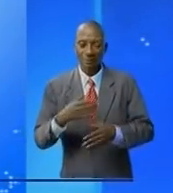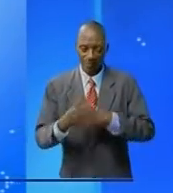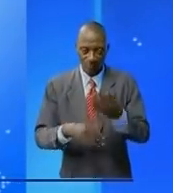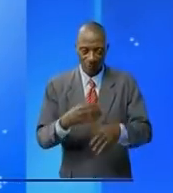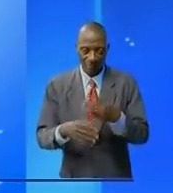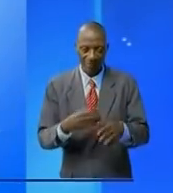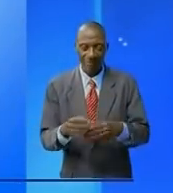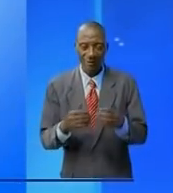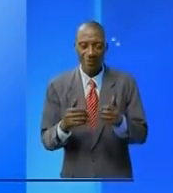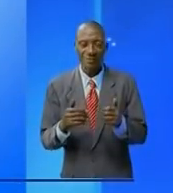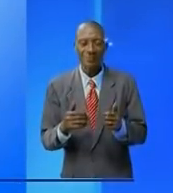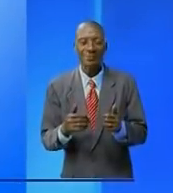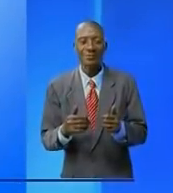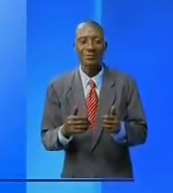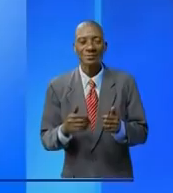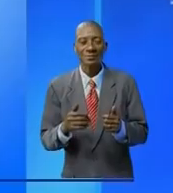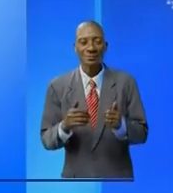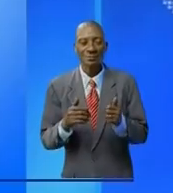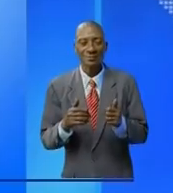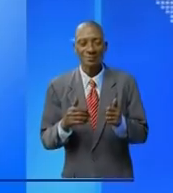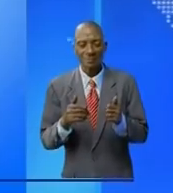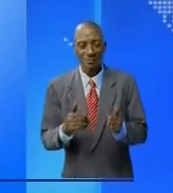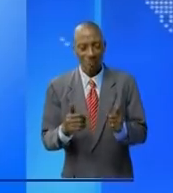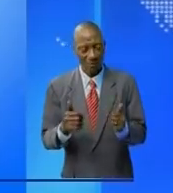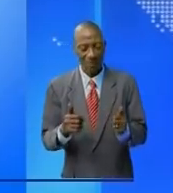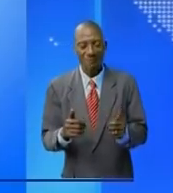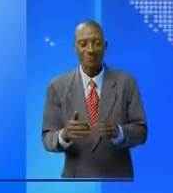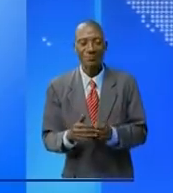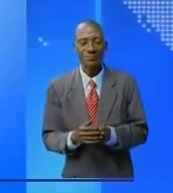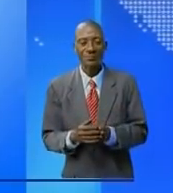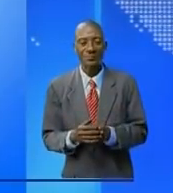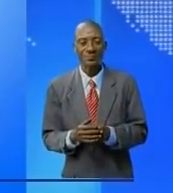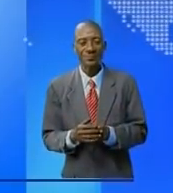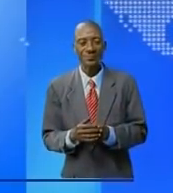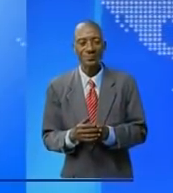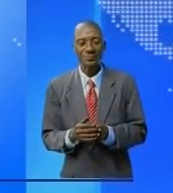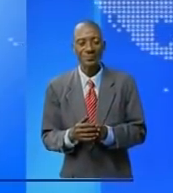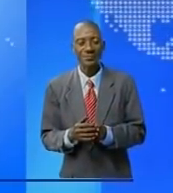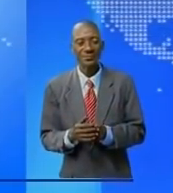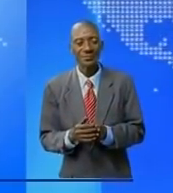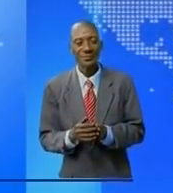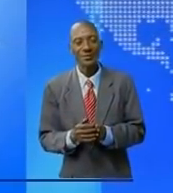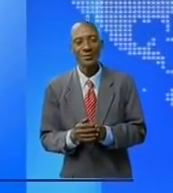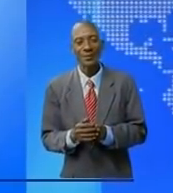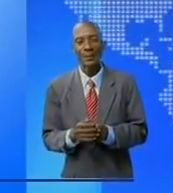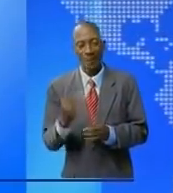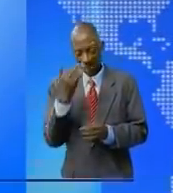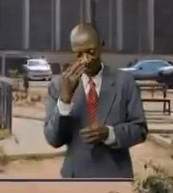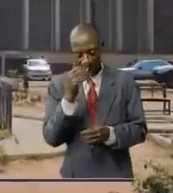Anissé Mboura à l'Université de Kinshasa. Émilie Kaindo, Papimbongo pour le